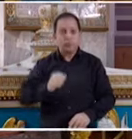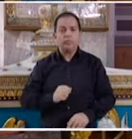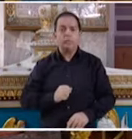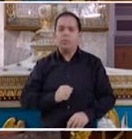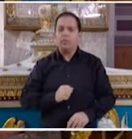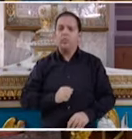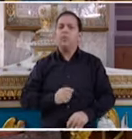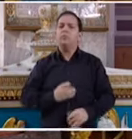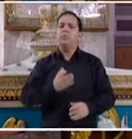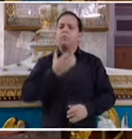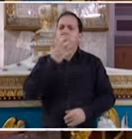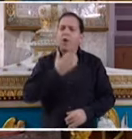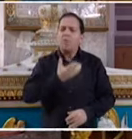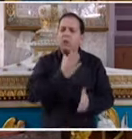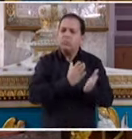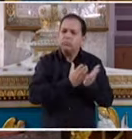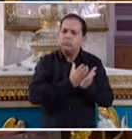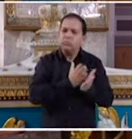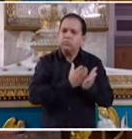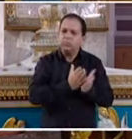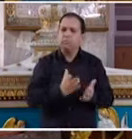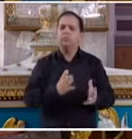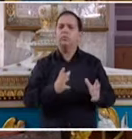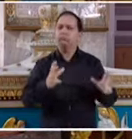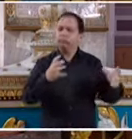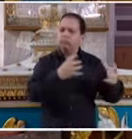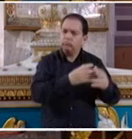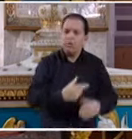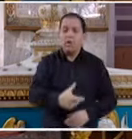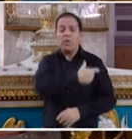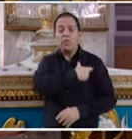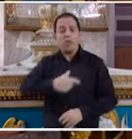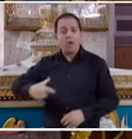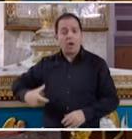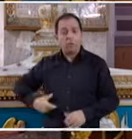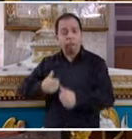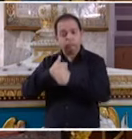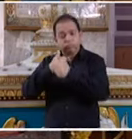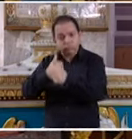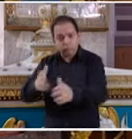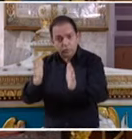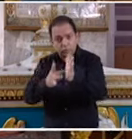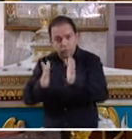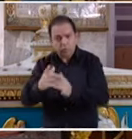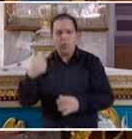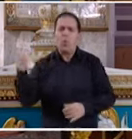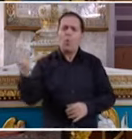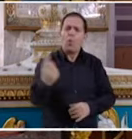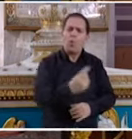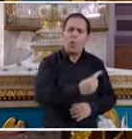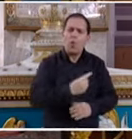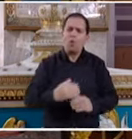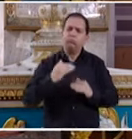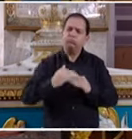του Τιμίου Πρεσβυτερίου, της εν Χριστώ Διακονίας, παντός του κλήρου και